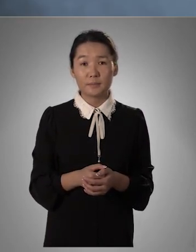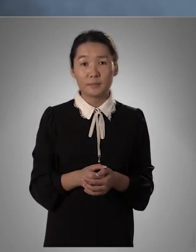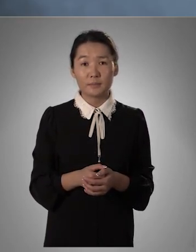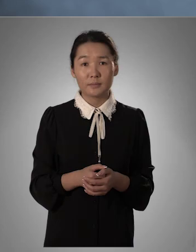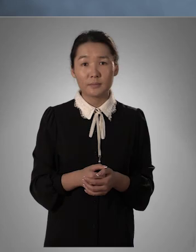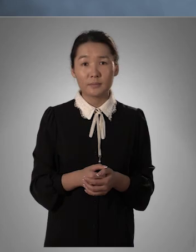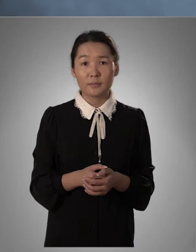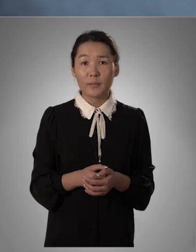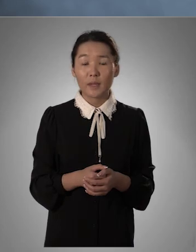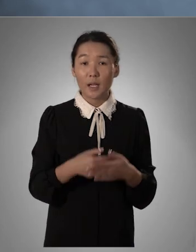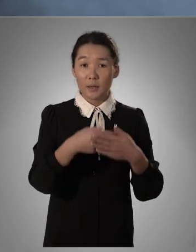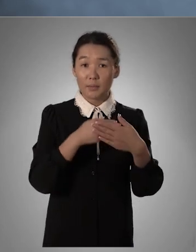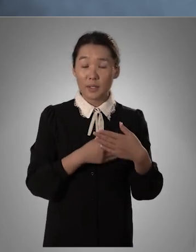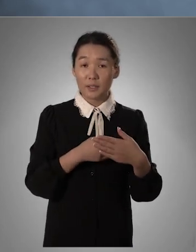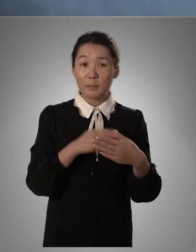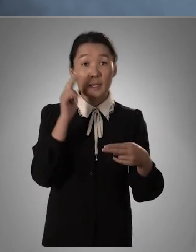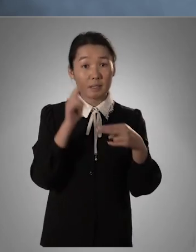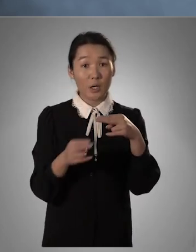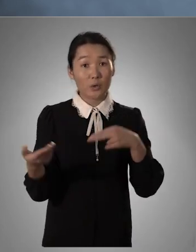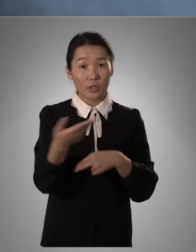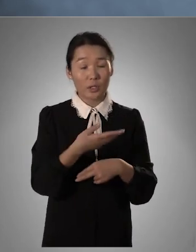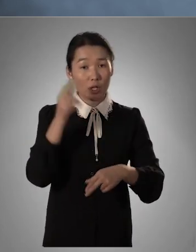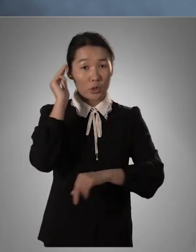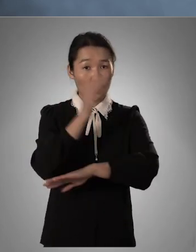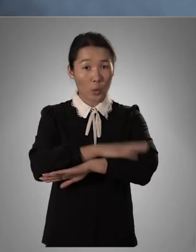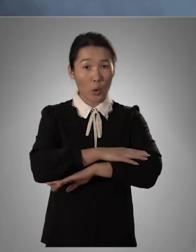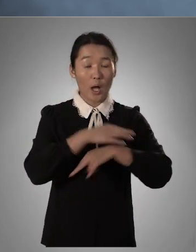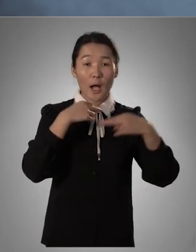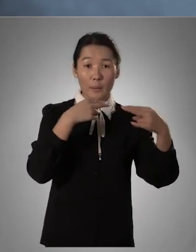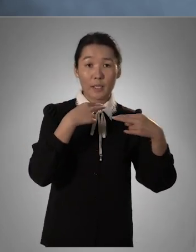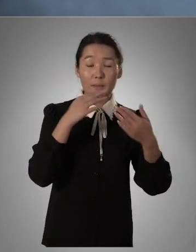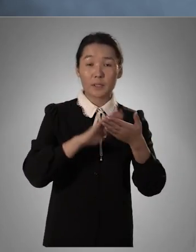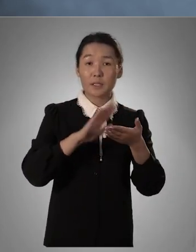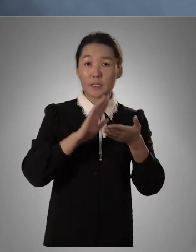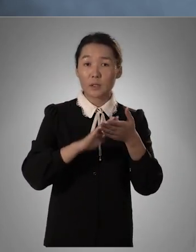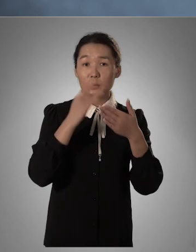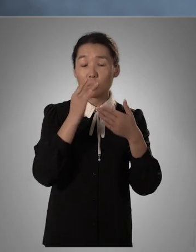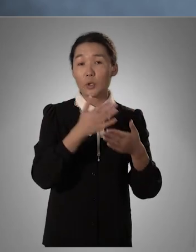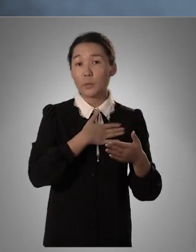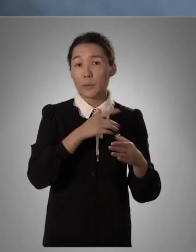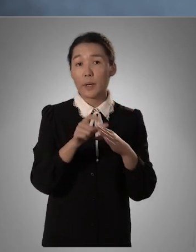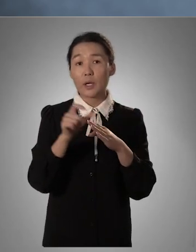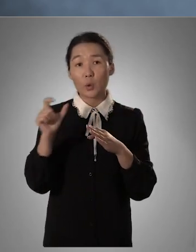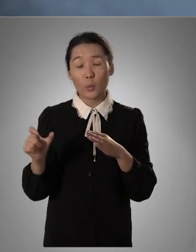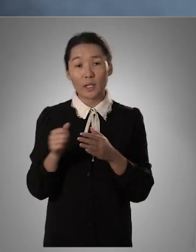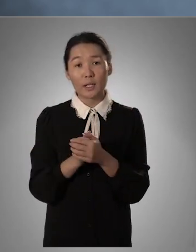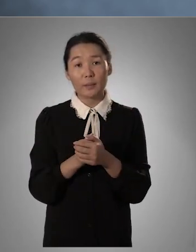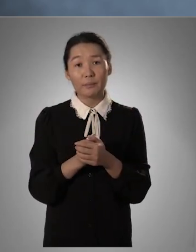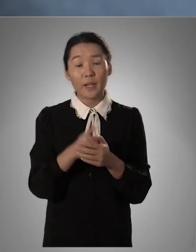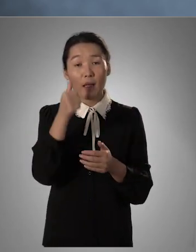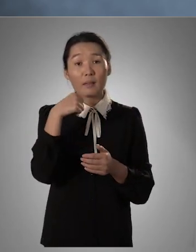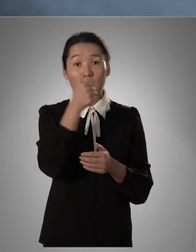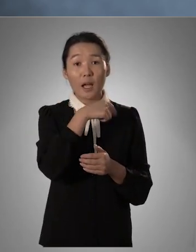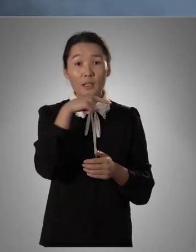перед тем как закончить урок обратимся к традиционной и любимой рубрики тайна русского языка и